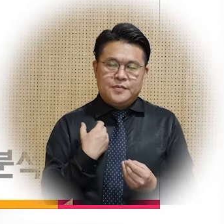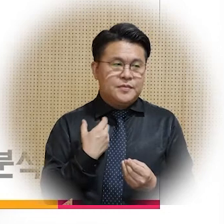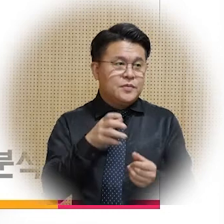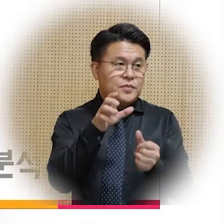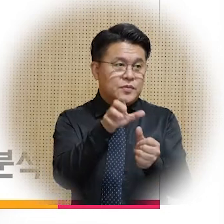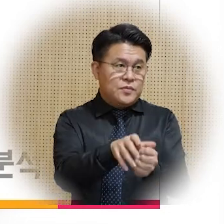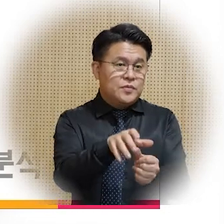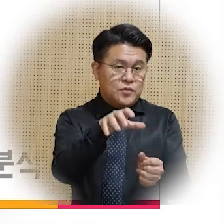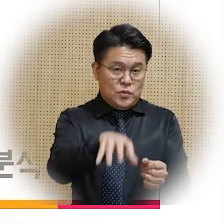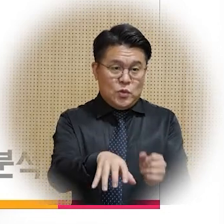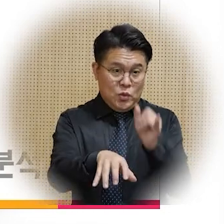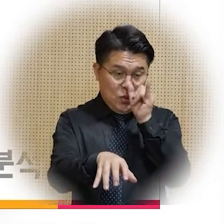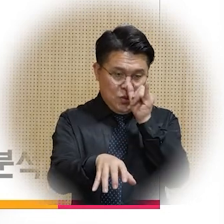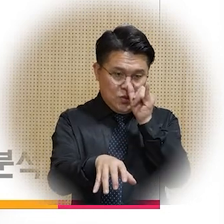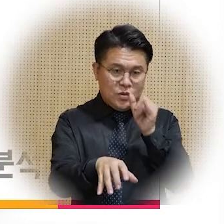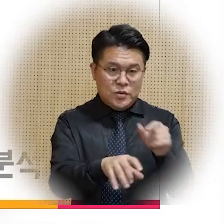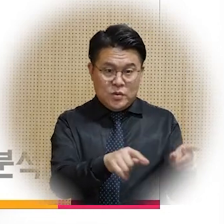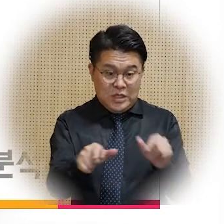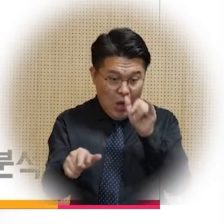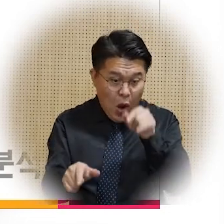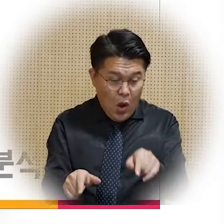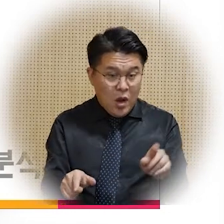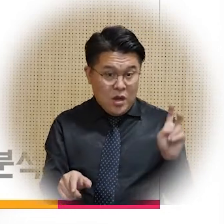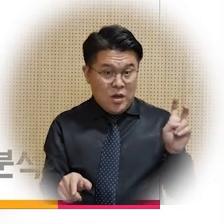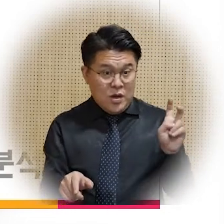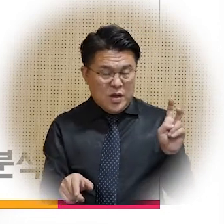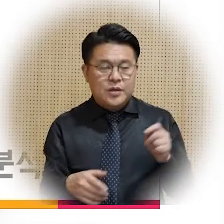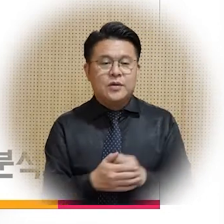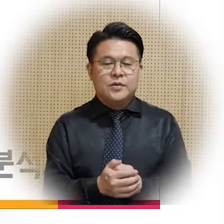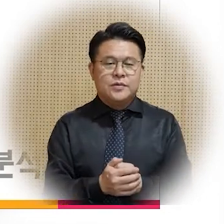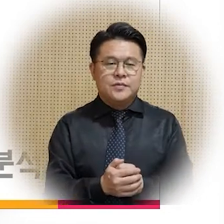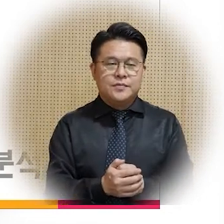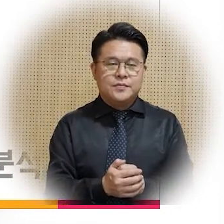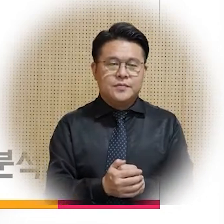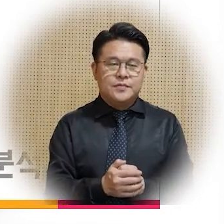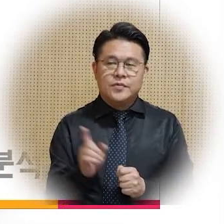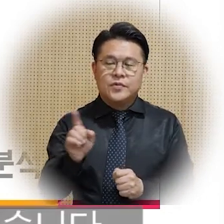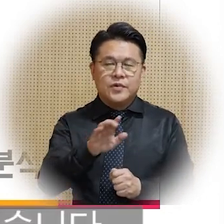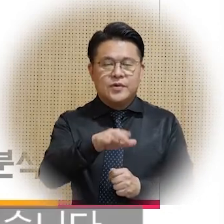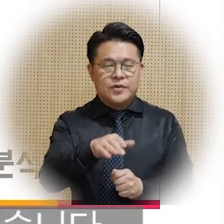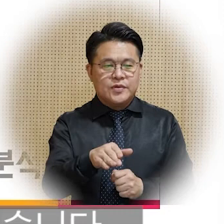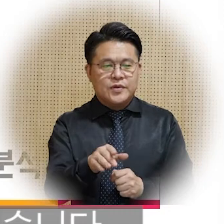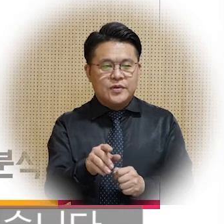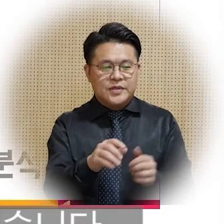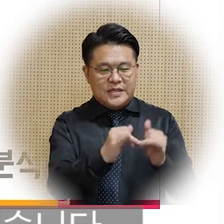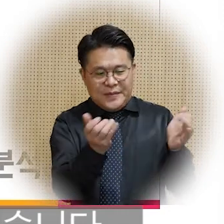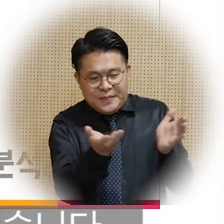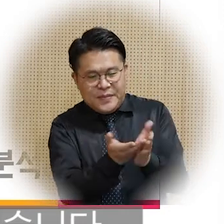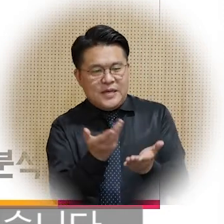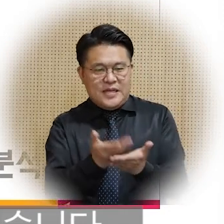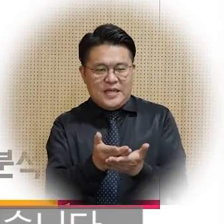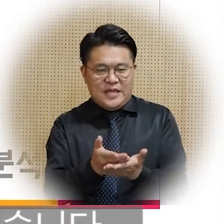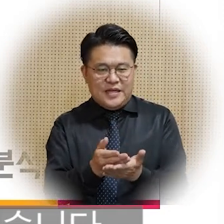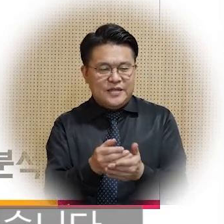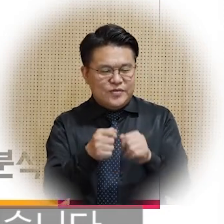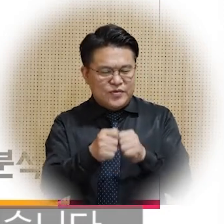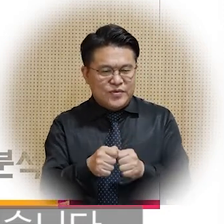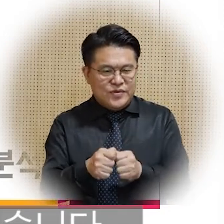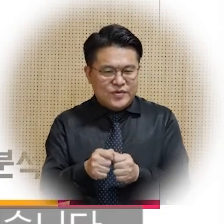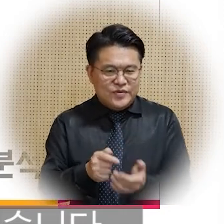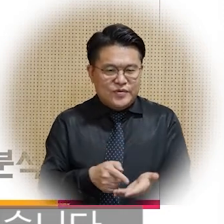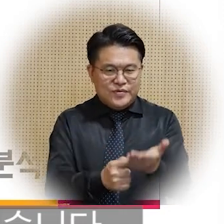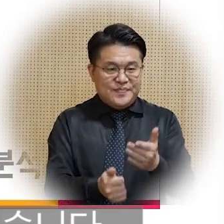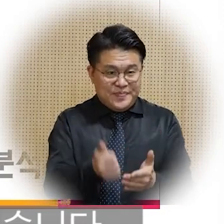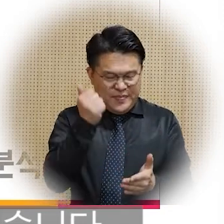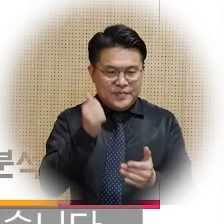뭐 담당하는 그런 수행기관이라든가 뭐 위탁기관이나 이런 것들이 있다라고 하면 그런 주문들을 좀 구체적으로 해주시는